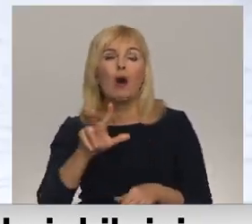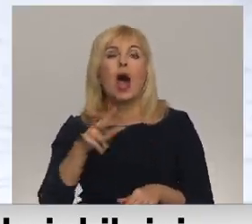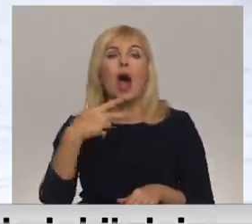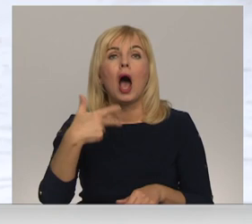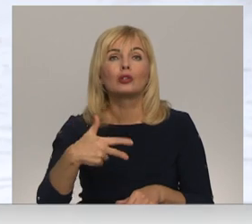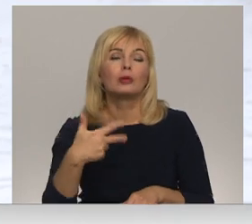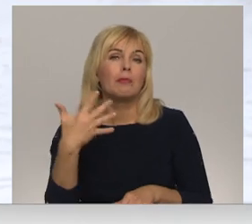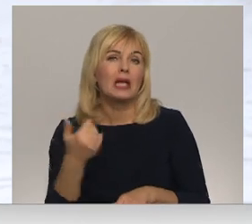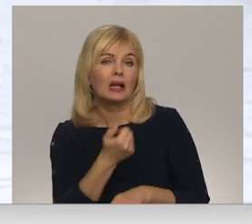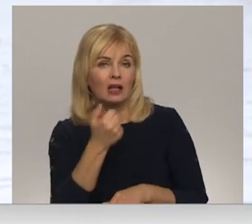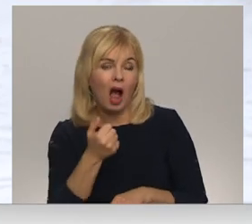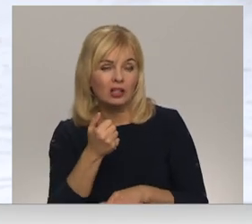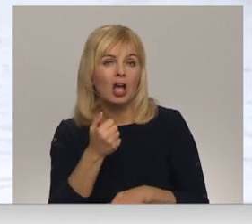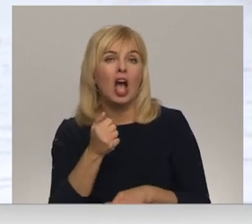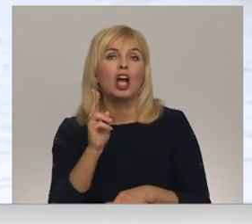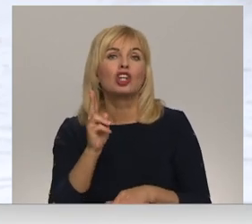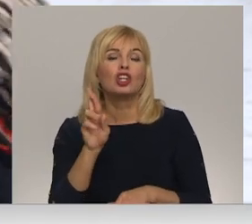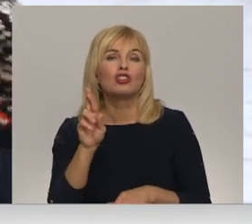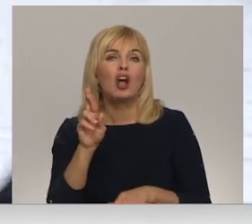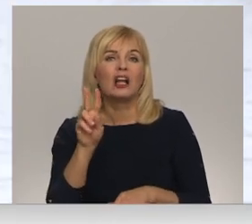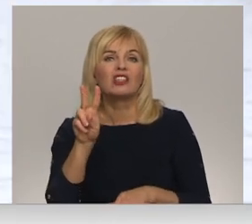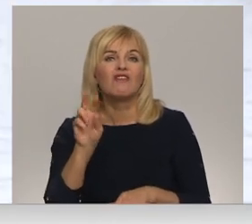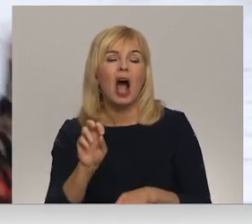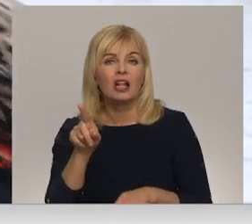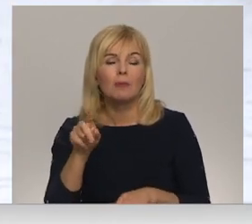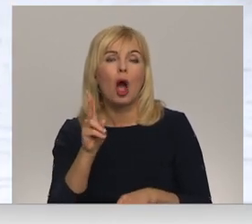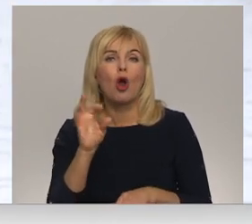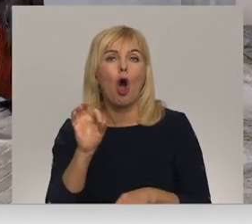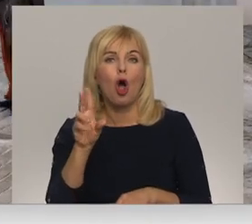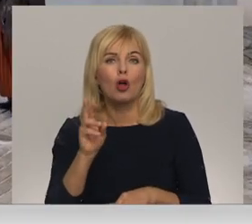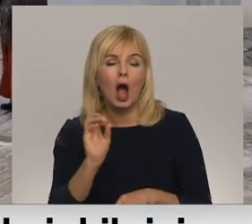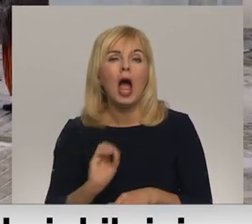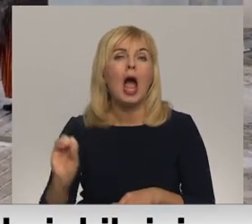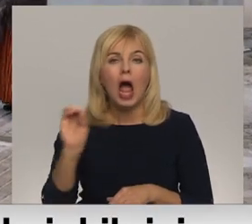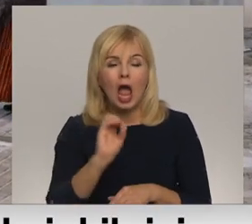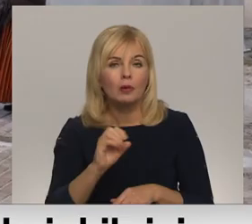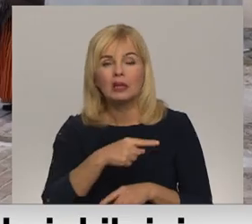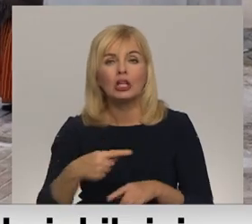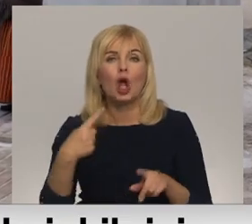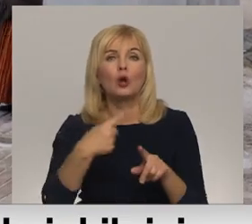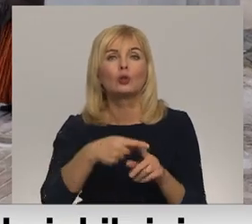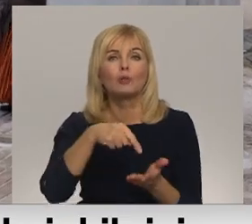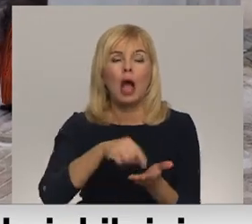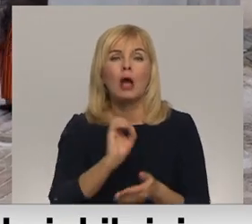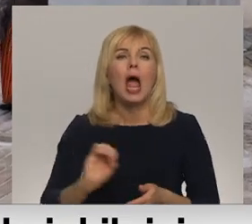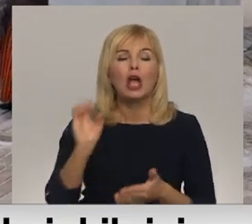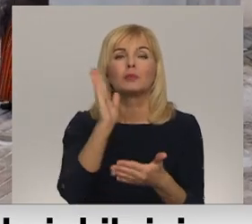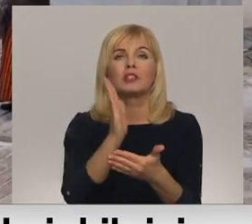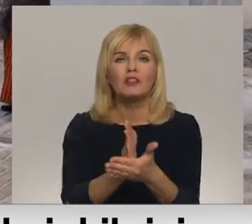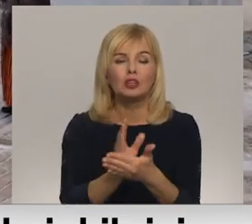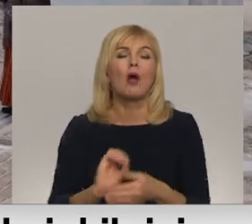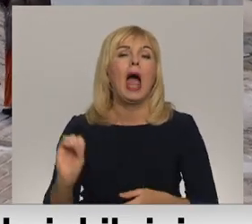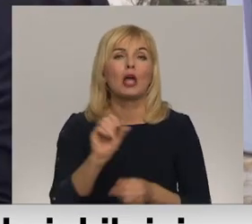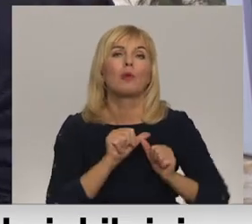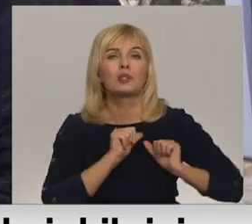1885. Gadā Krišjāns Valdemārs teica, kad Kolka ir Eiropas līnija kruspunkts, Eiropas vidus, Eiropas sirds.